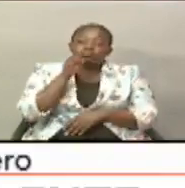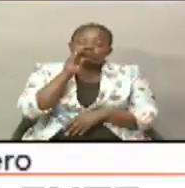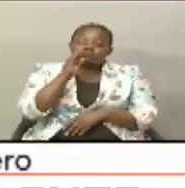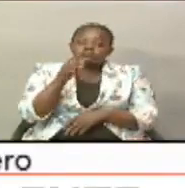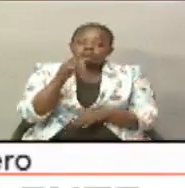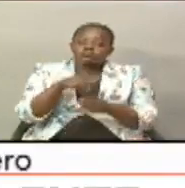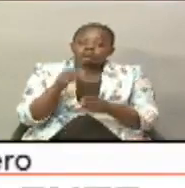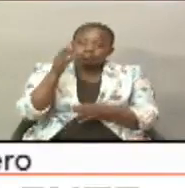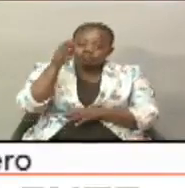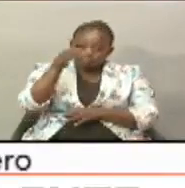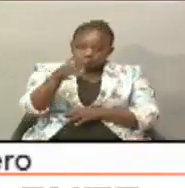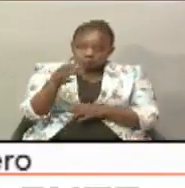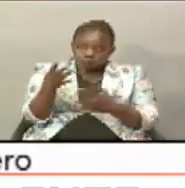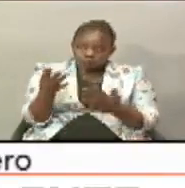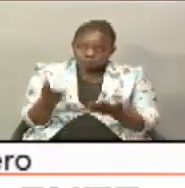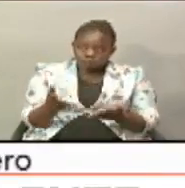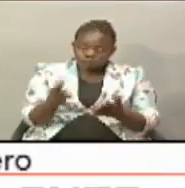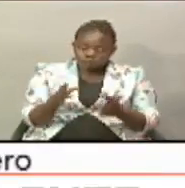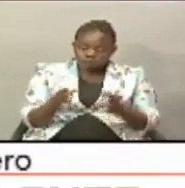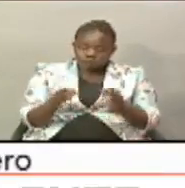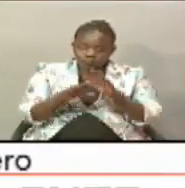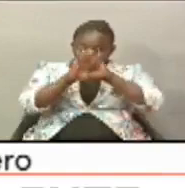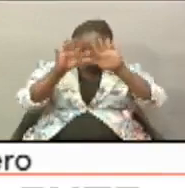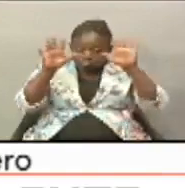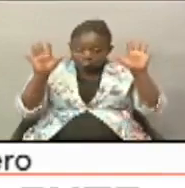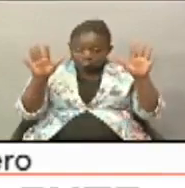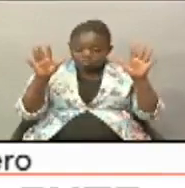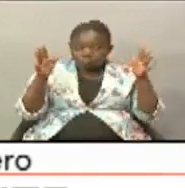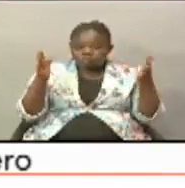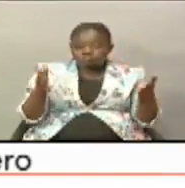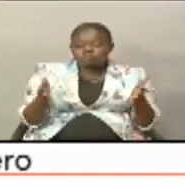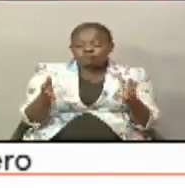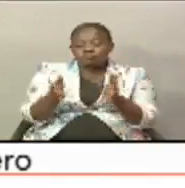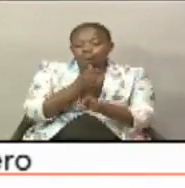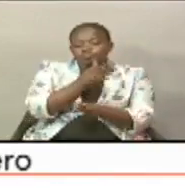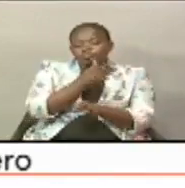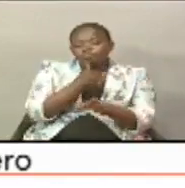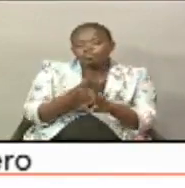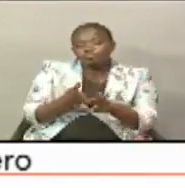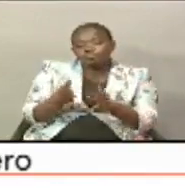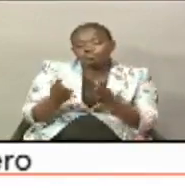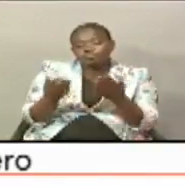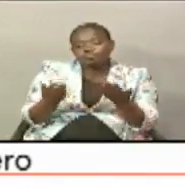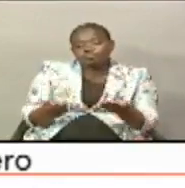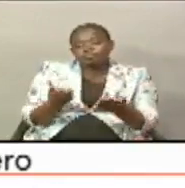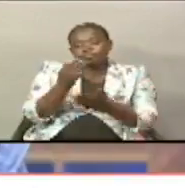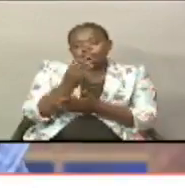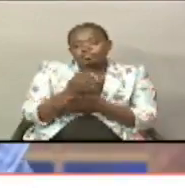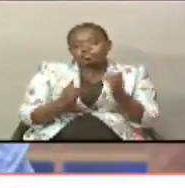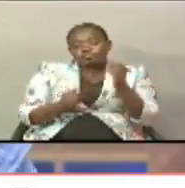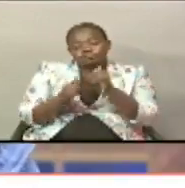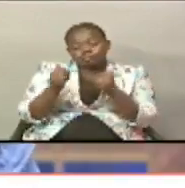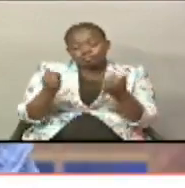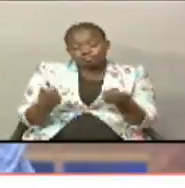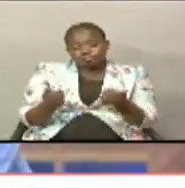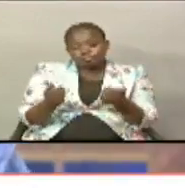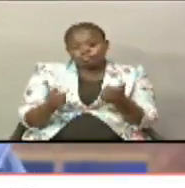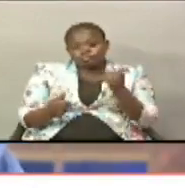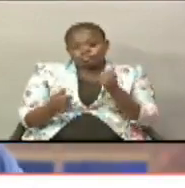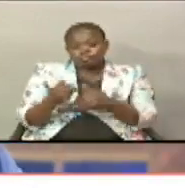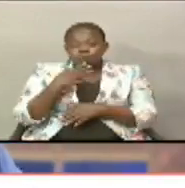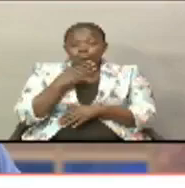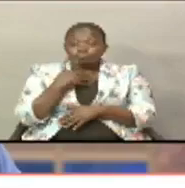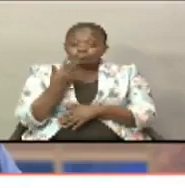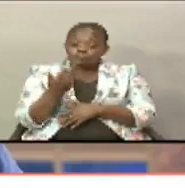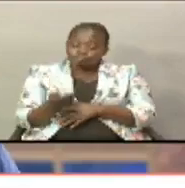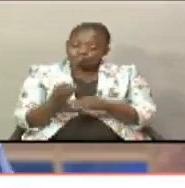ki mu future, nga tubawa awareness, tubawa career guidance, era zino ezimu ze ziku careers ezimu ze